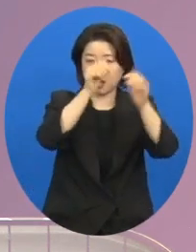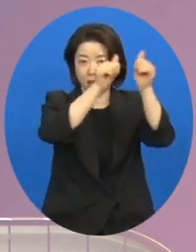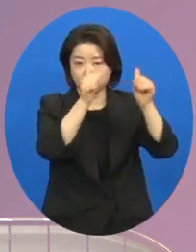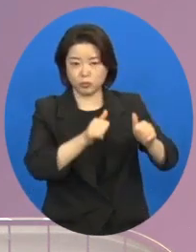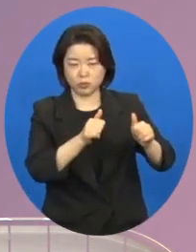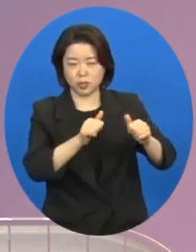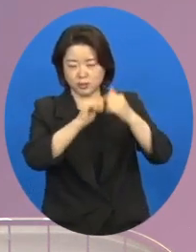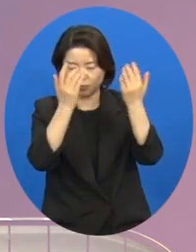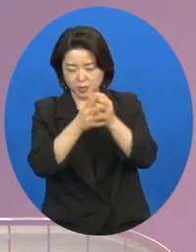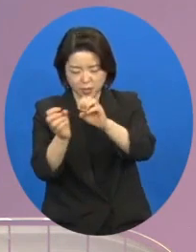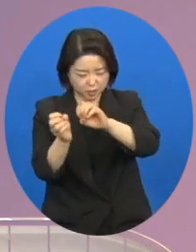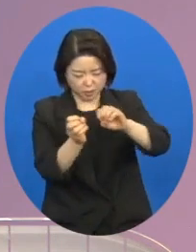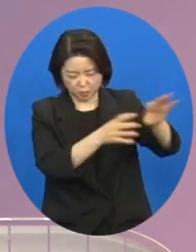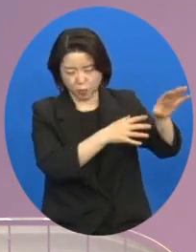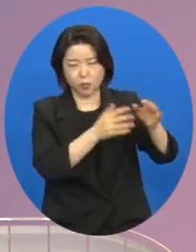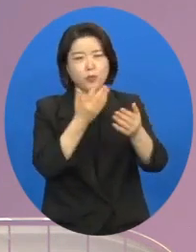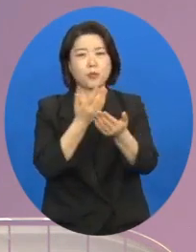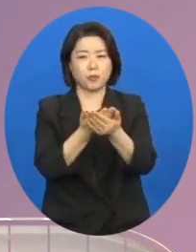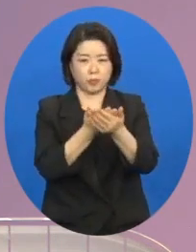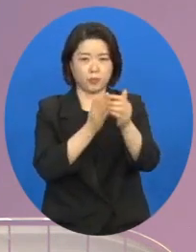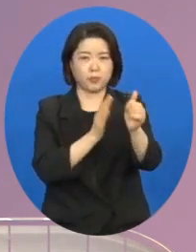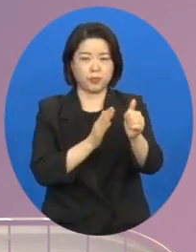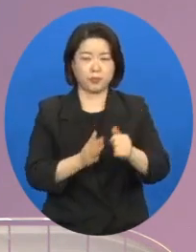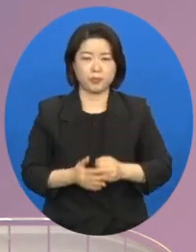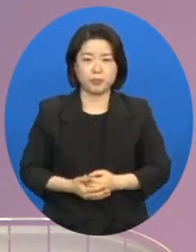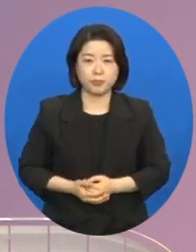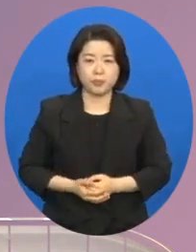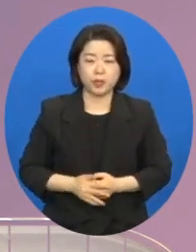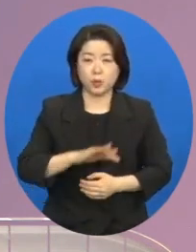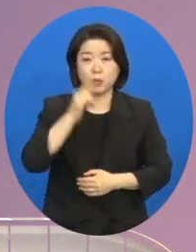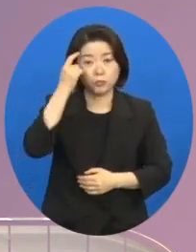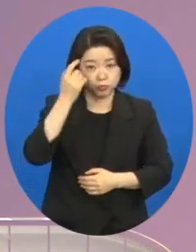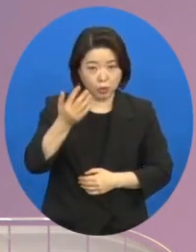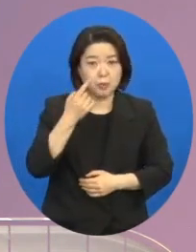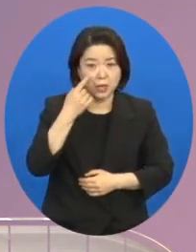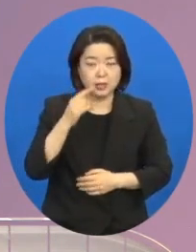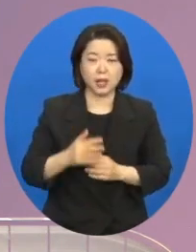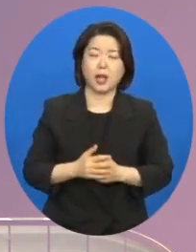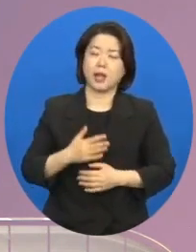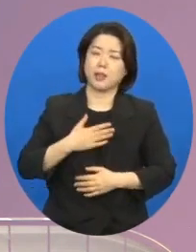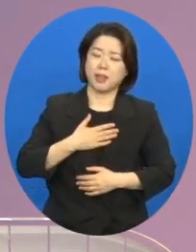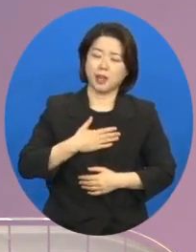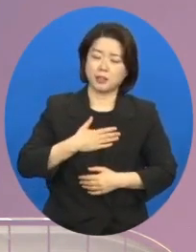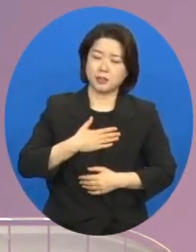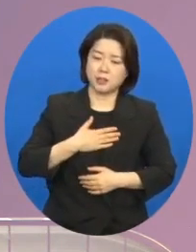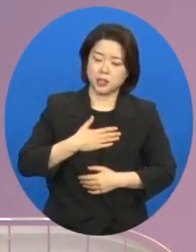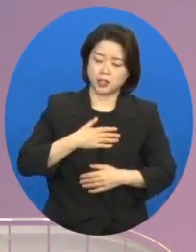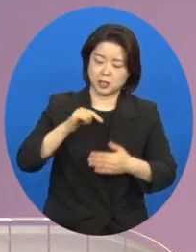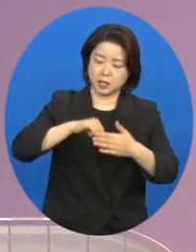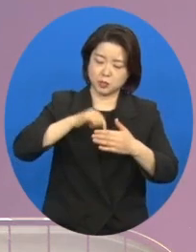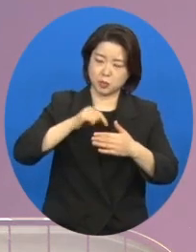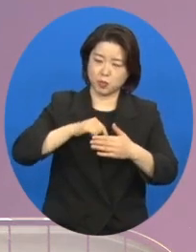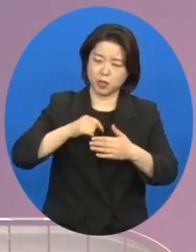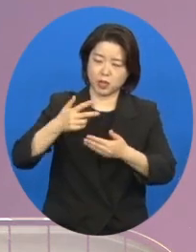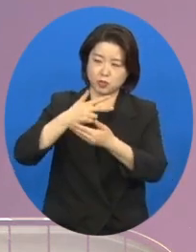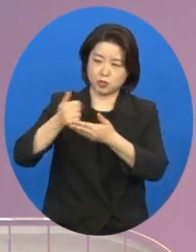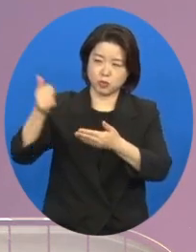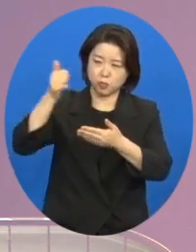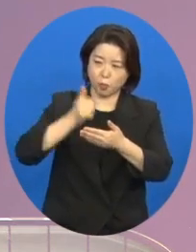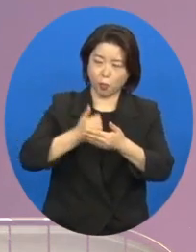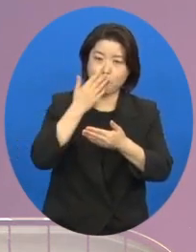다 없애야 된다는 거예요. 우리는 물어야 합니다. 나는 주님이 내 마음에 거주하실 수 있는